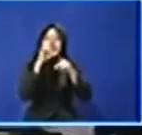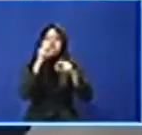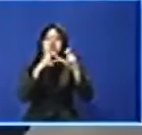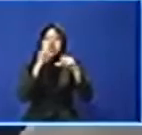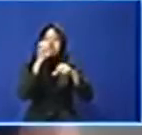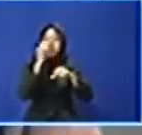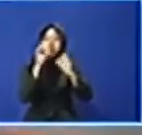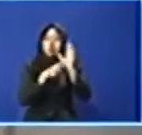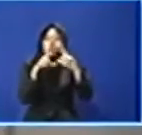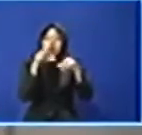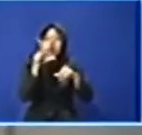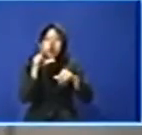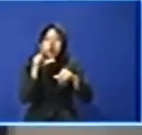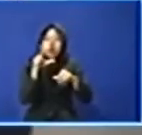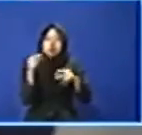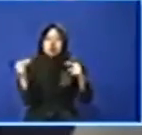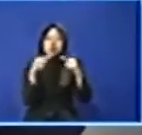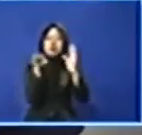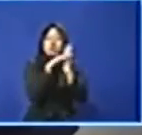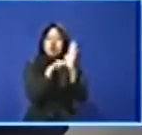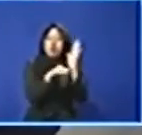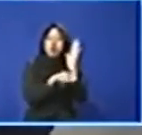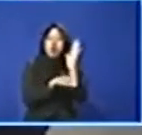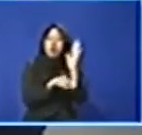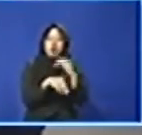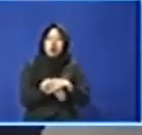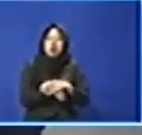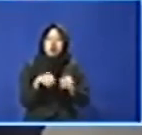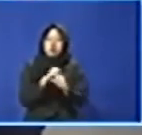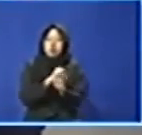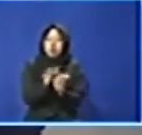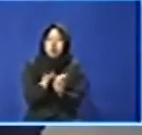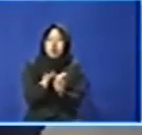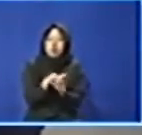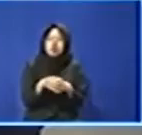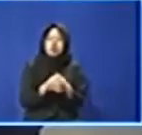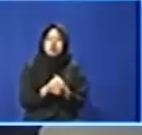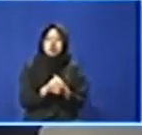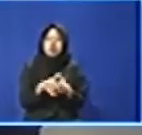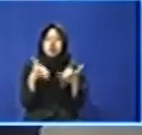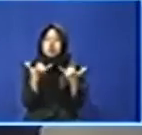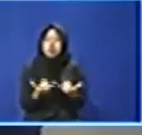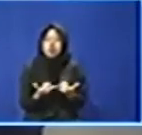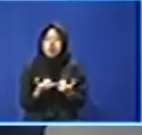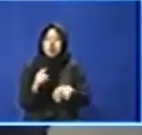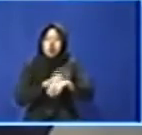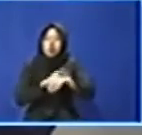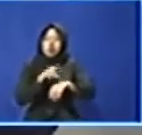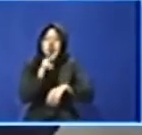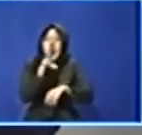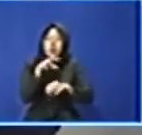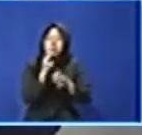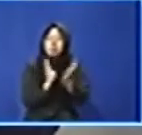kesehatan pasca pandemic of it 19 waktu anda menjawab 2 menit dimulai dari